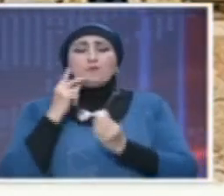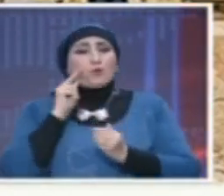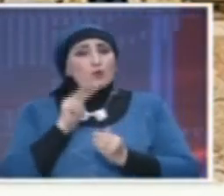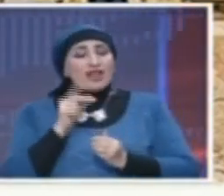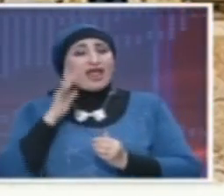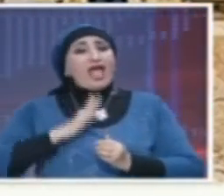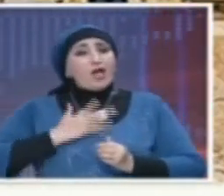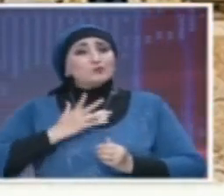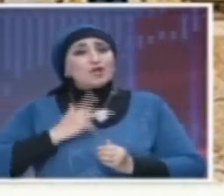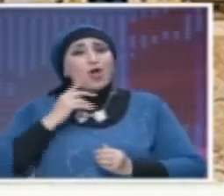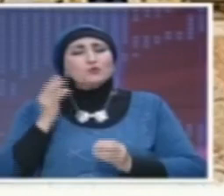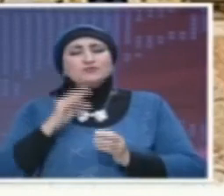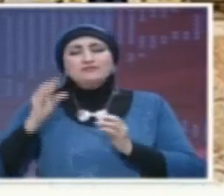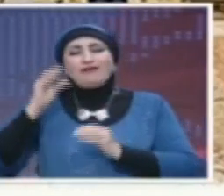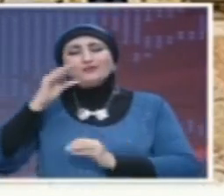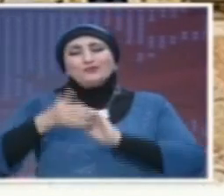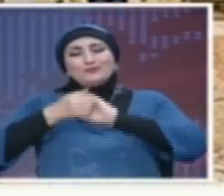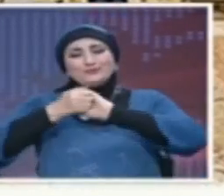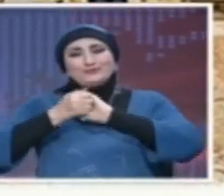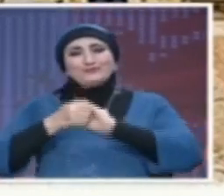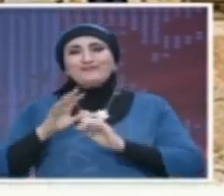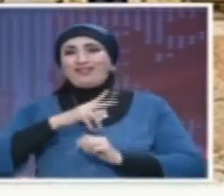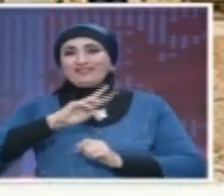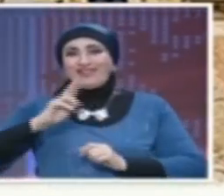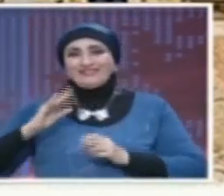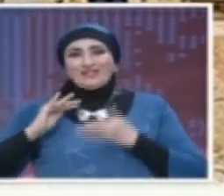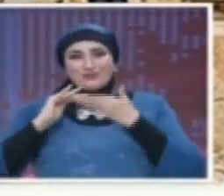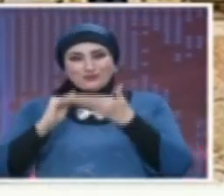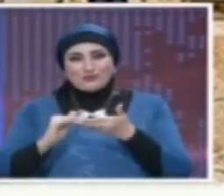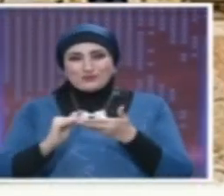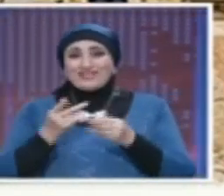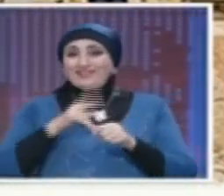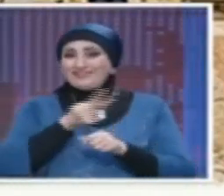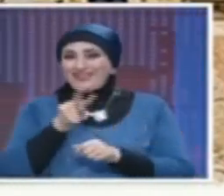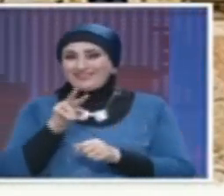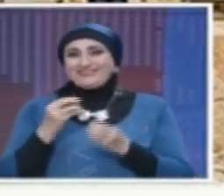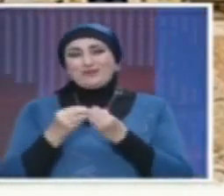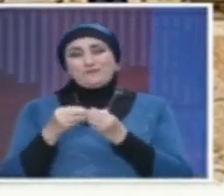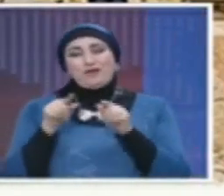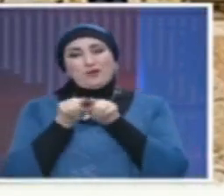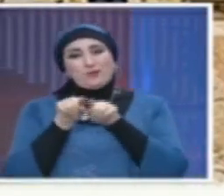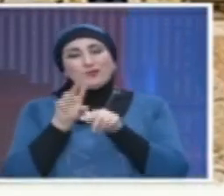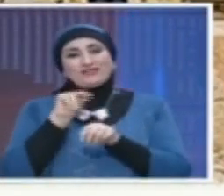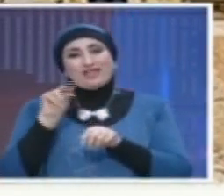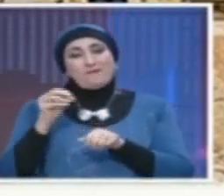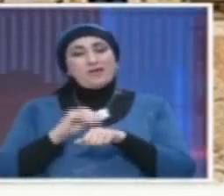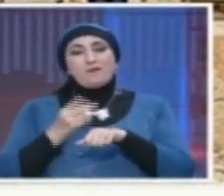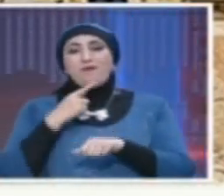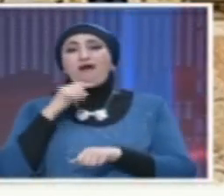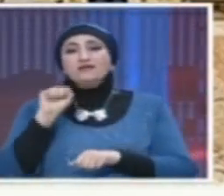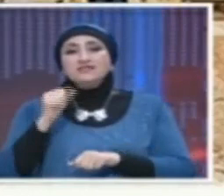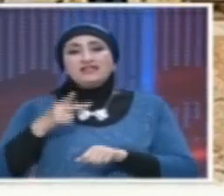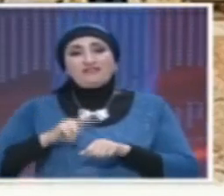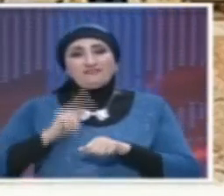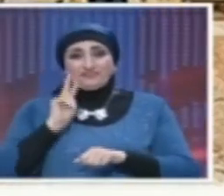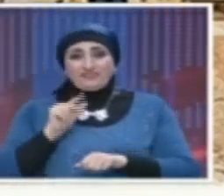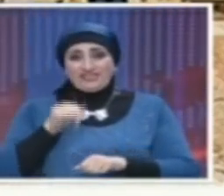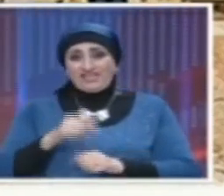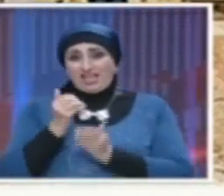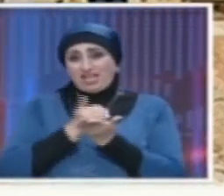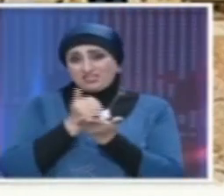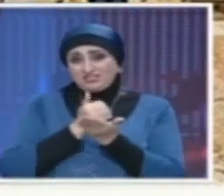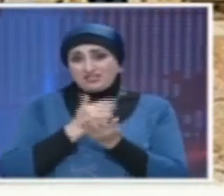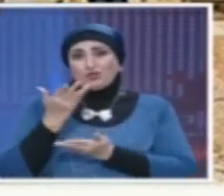الرغبة في تطوير تلك العلاقات ودفع أطر التعاون المشترك بين البلدين الشقيقين خاصة في المجالين